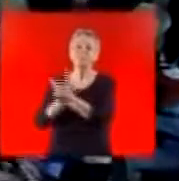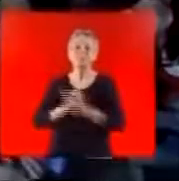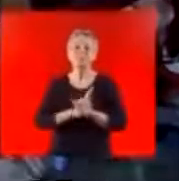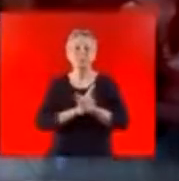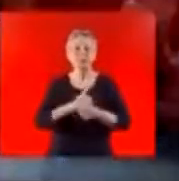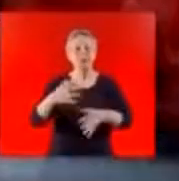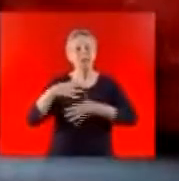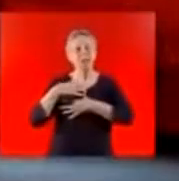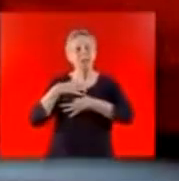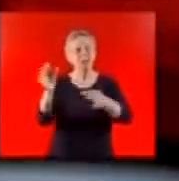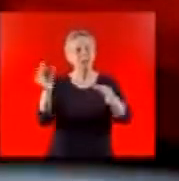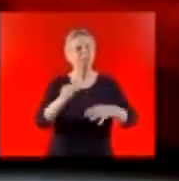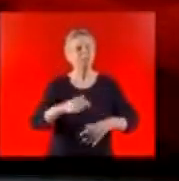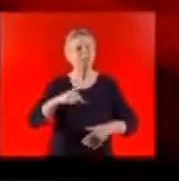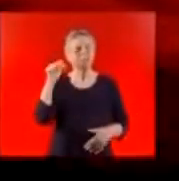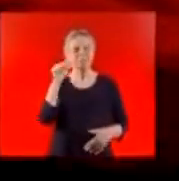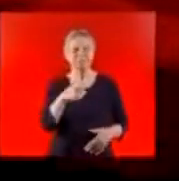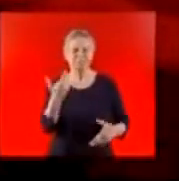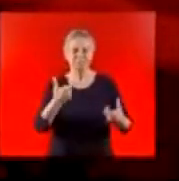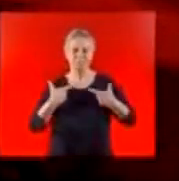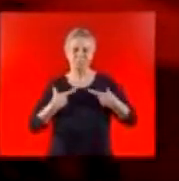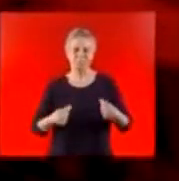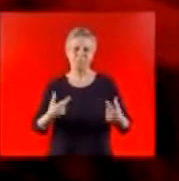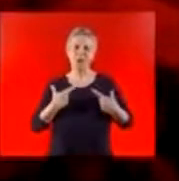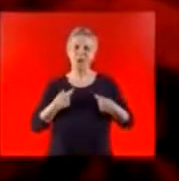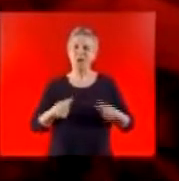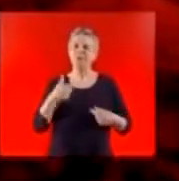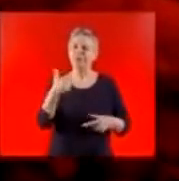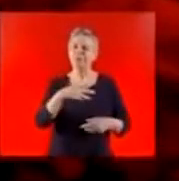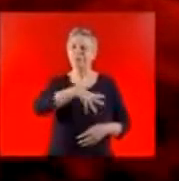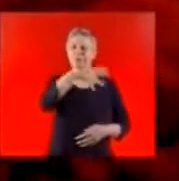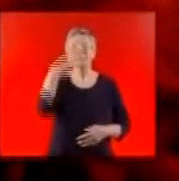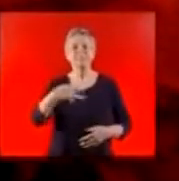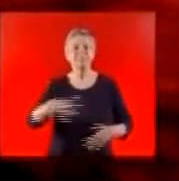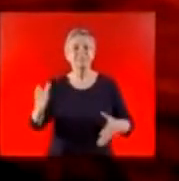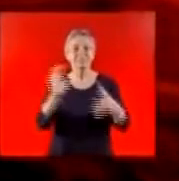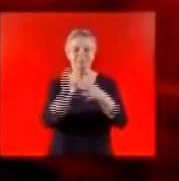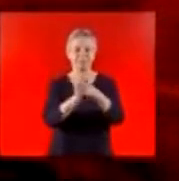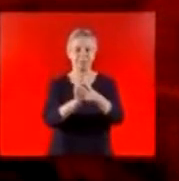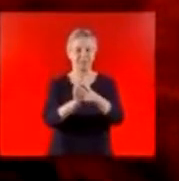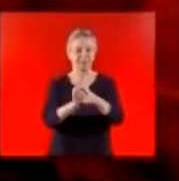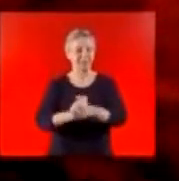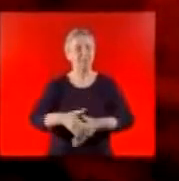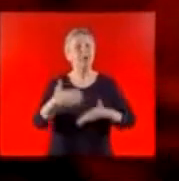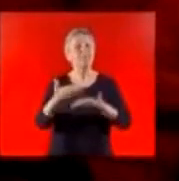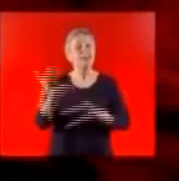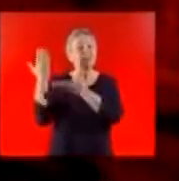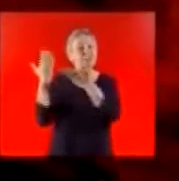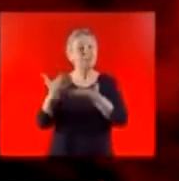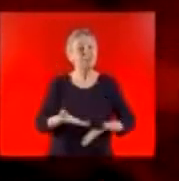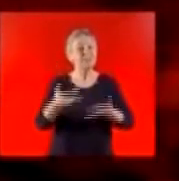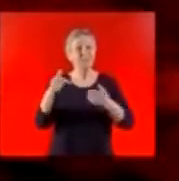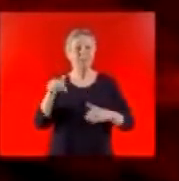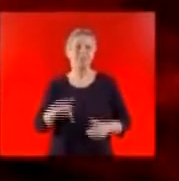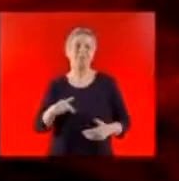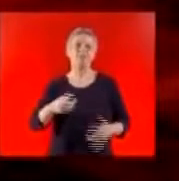χιλιάδων μελών του ΣΥΡΙΖΑ Προοδευτική Συμμαχία. Σας καλωσορίζω όλους και όλες στο